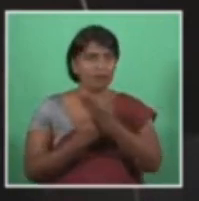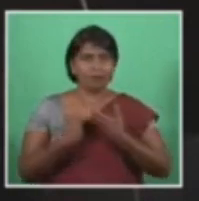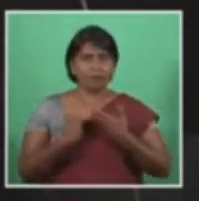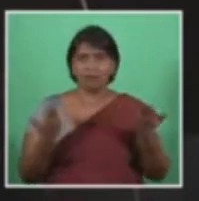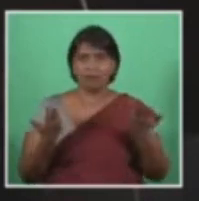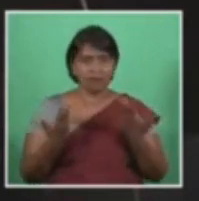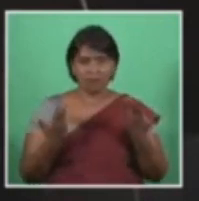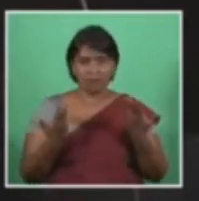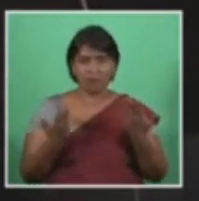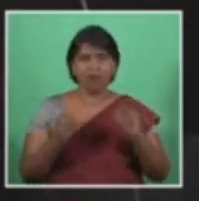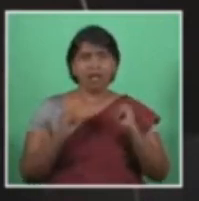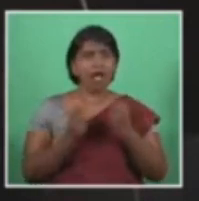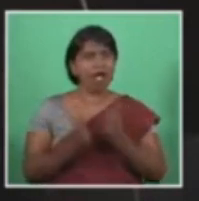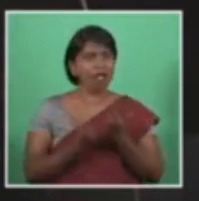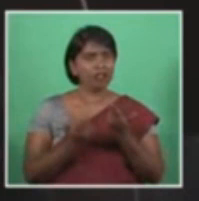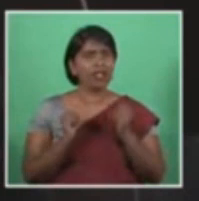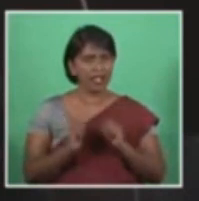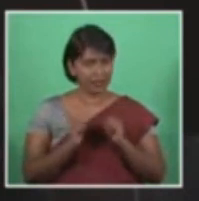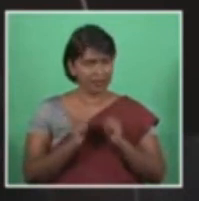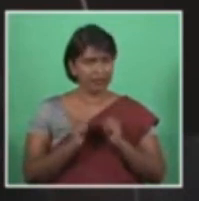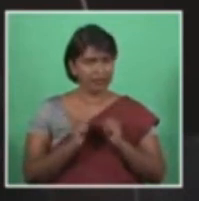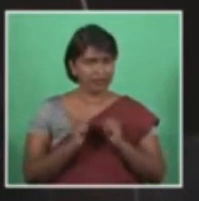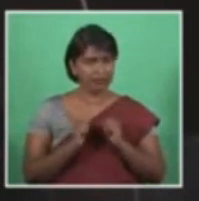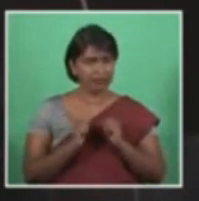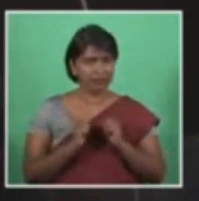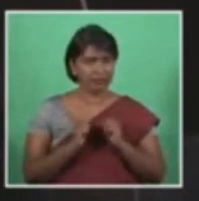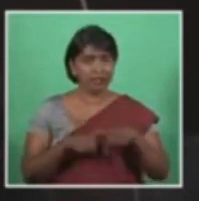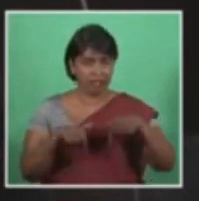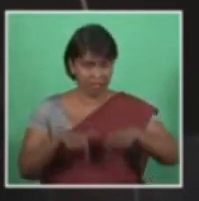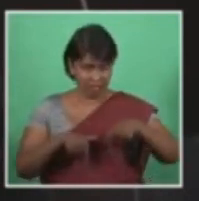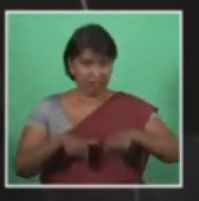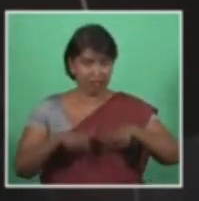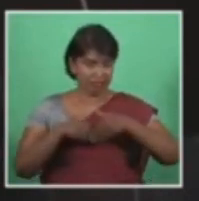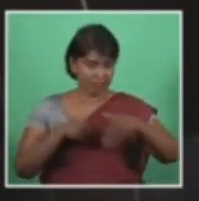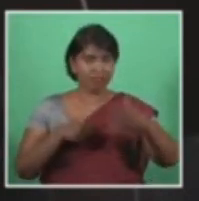කරන්න. ඇයි මේ හදිස්සිය? මොකද මේ දැනට